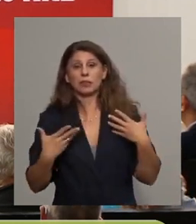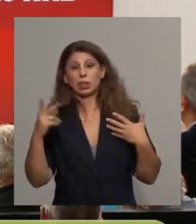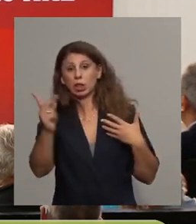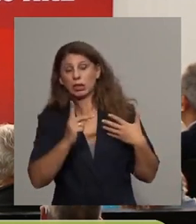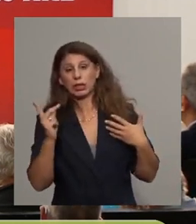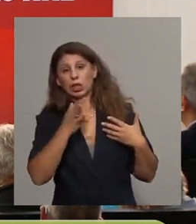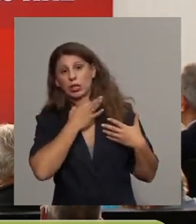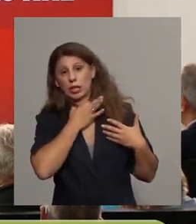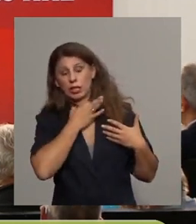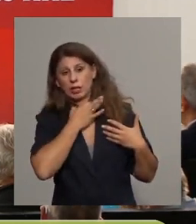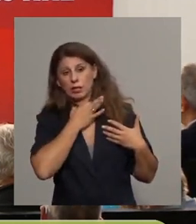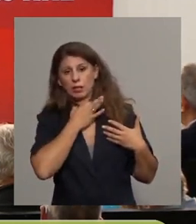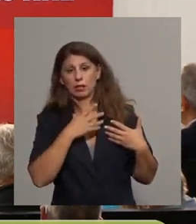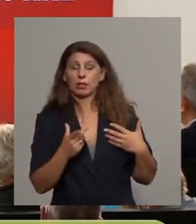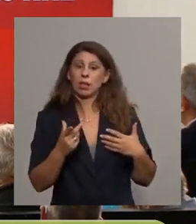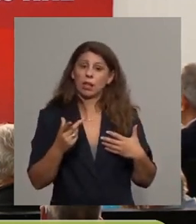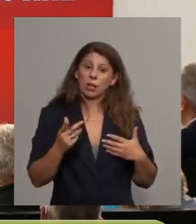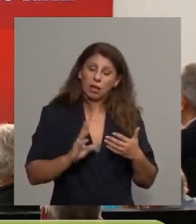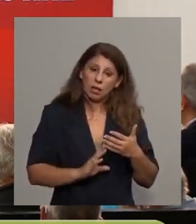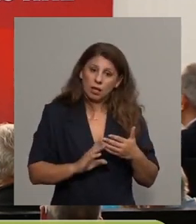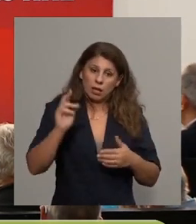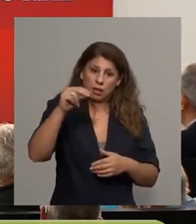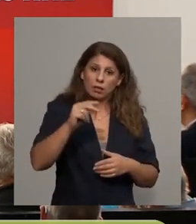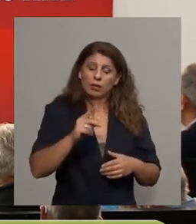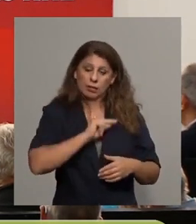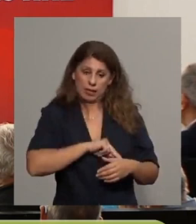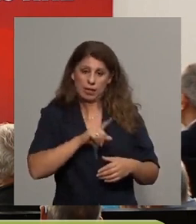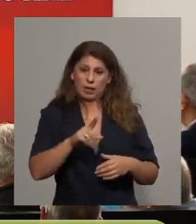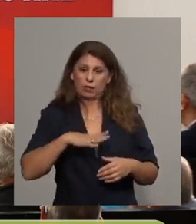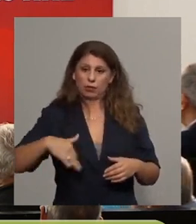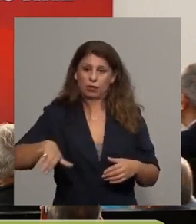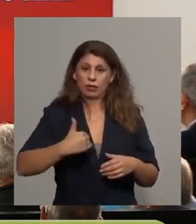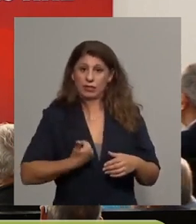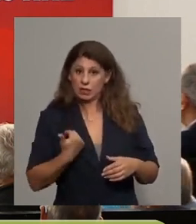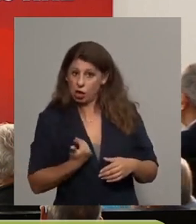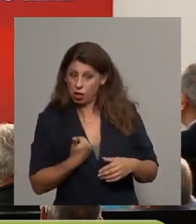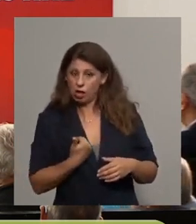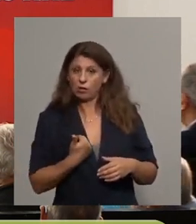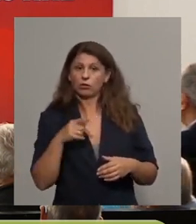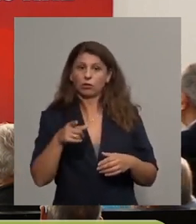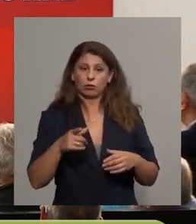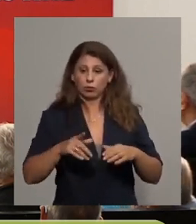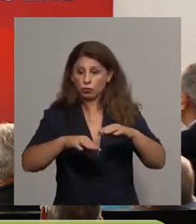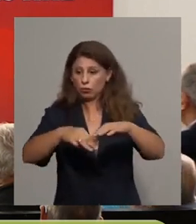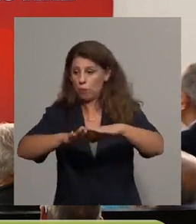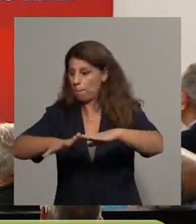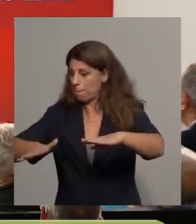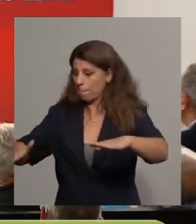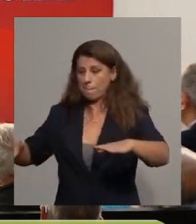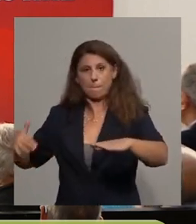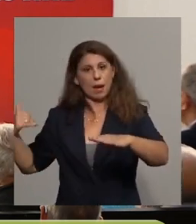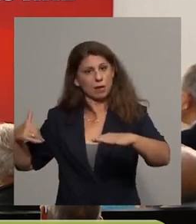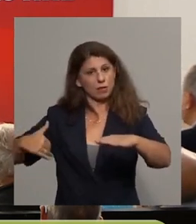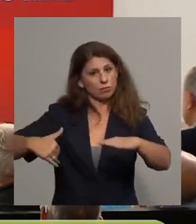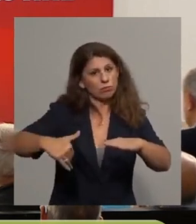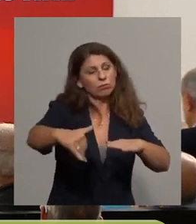κοινωνικές ανάγκες για την αξιοποίηση προς όφελος του λαού και της νεολαίας του παραλιακού μετόπου, και με